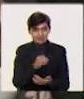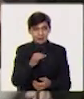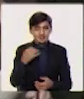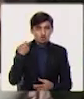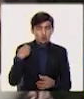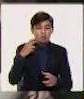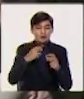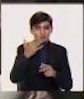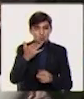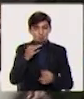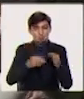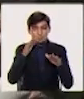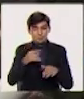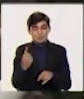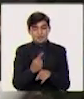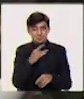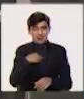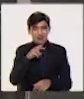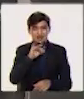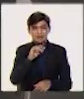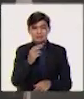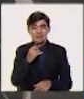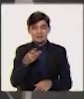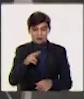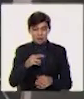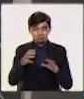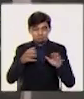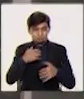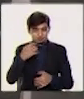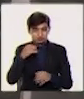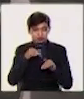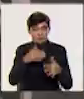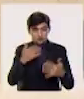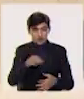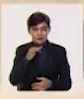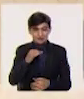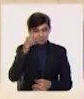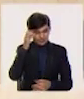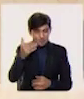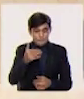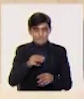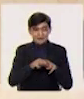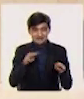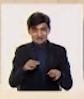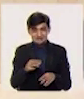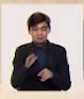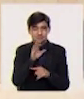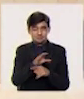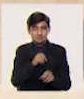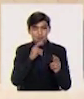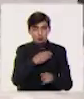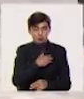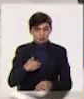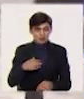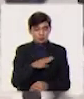басшылығы алғашқы сот сатысы оқу ордасын лицензиясынан айыруға шешім шығарғанын растады. Ұсынысты білім және ғылым министрлігі тарапынан келген комиссия